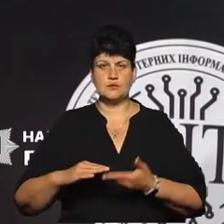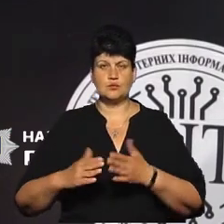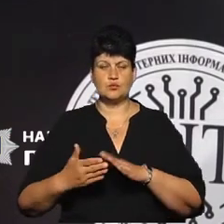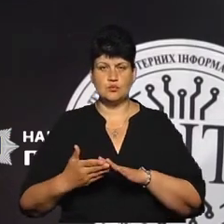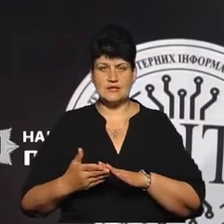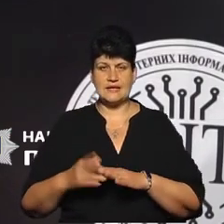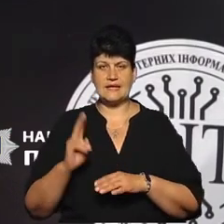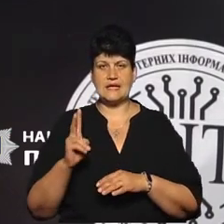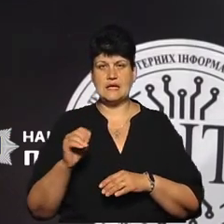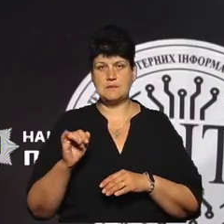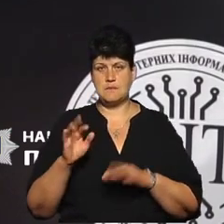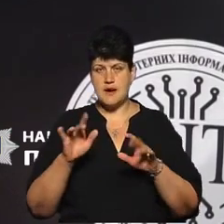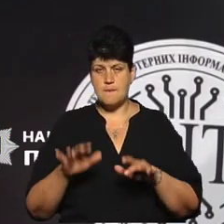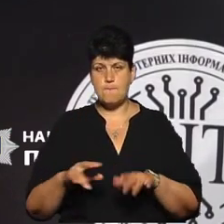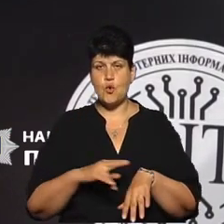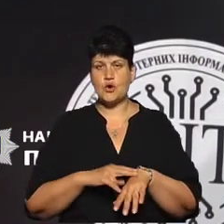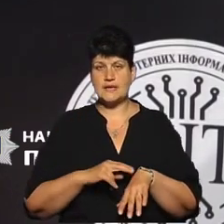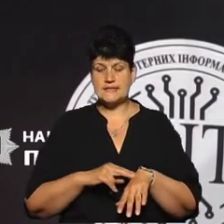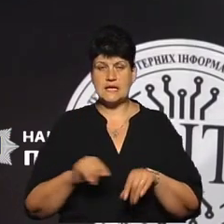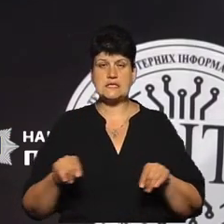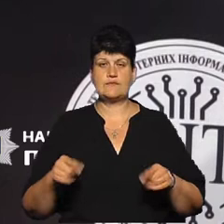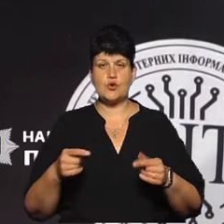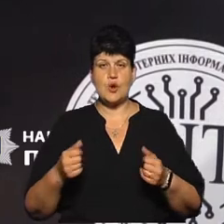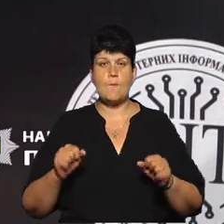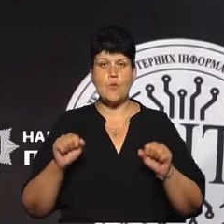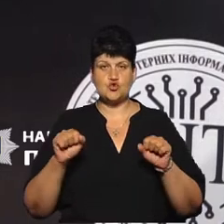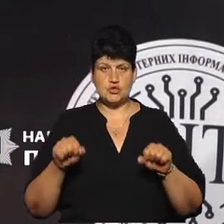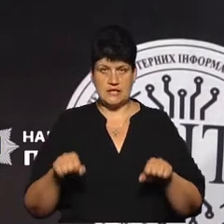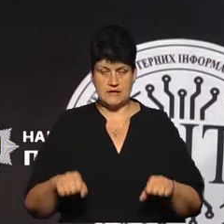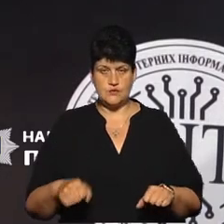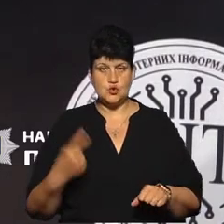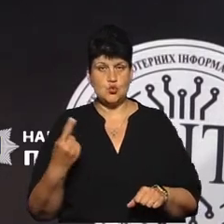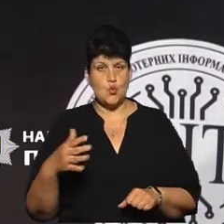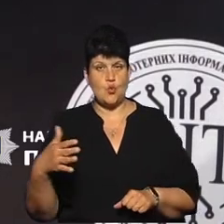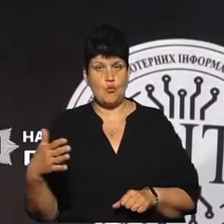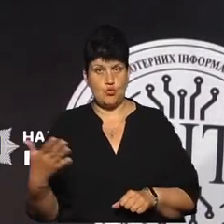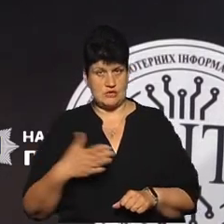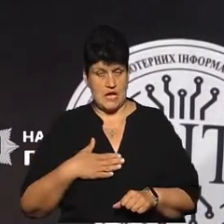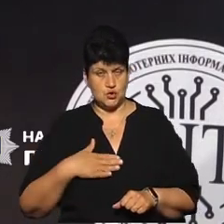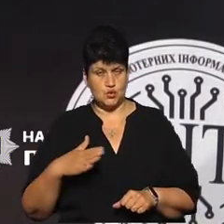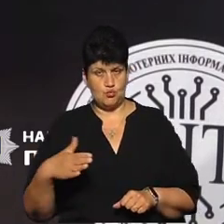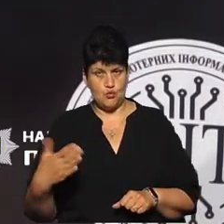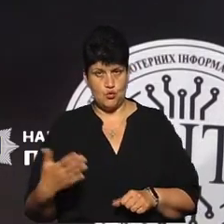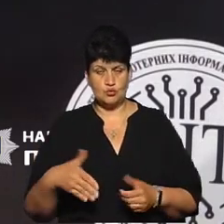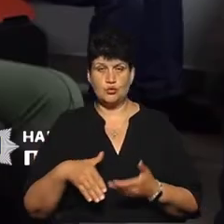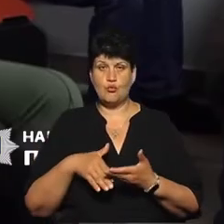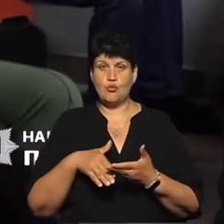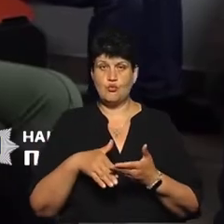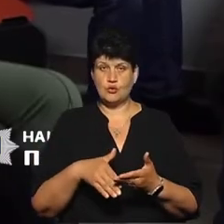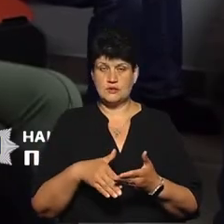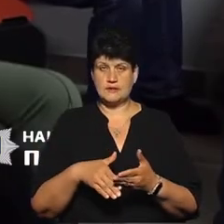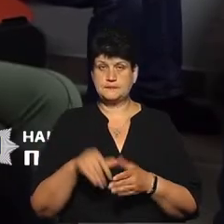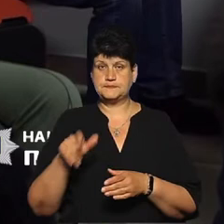з кіберполіцією, яка створює можливості з одного боку, з нашого боку, допомогти фахівцями